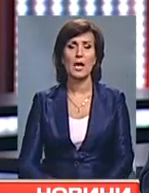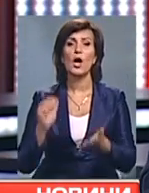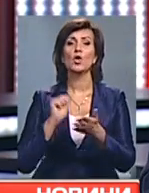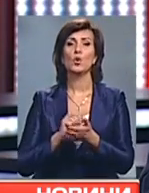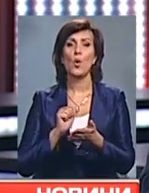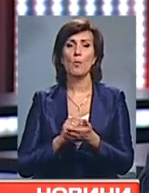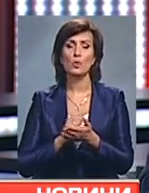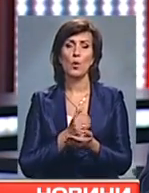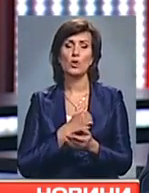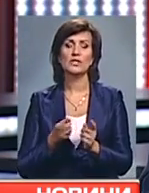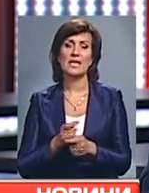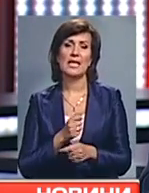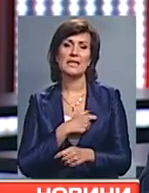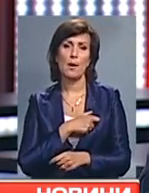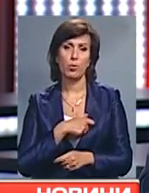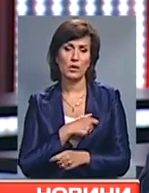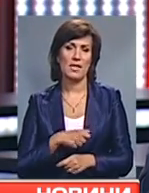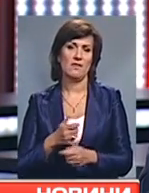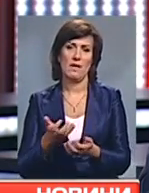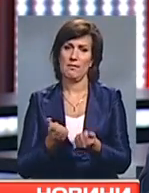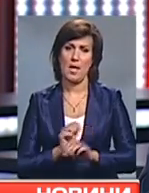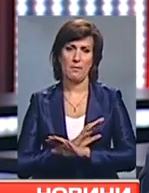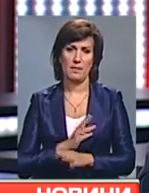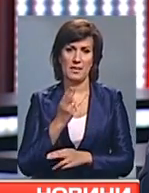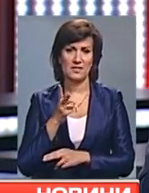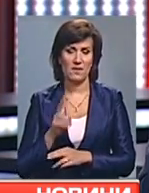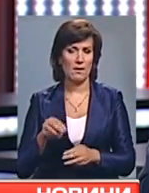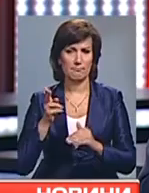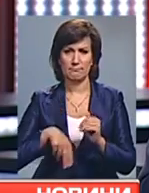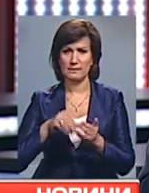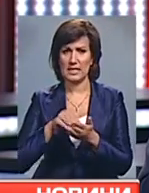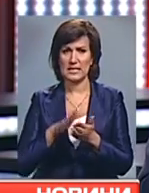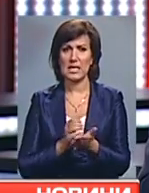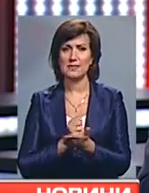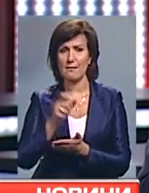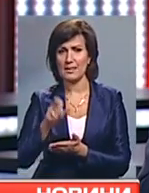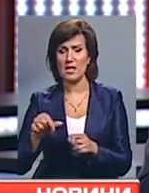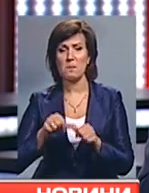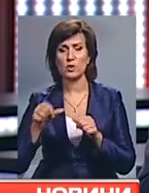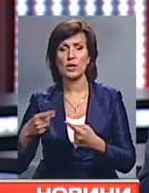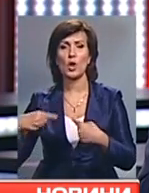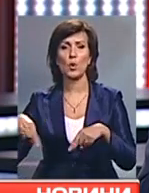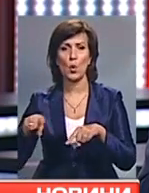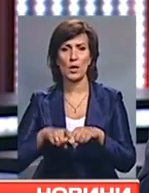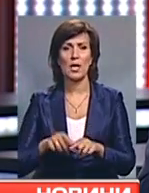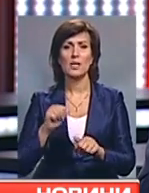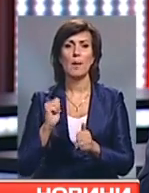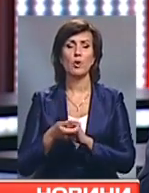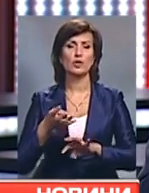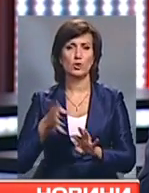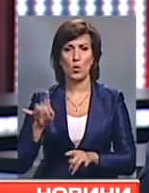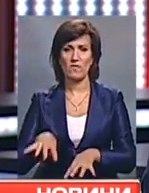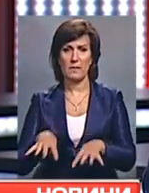документи в охочих стати депутатом більше не приймають ЦВК завершили реєстрацію кандидатів у мажоритарних округах на позачергові